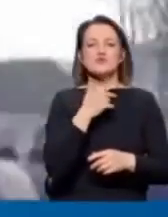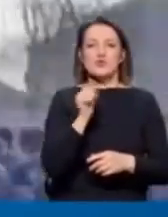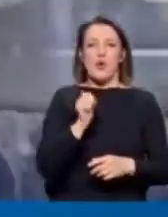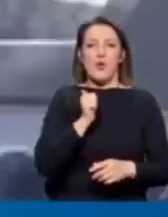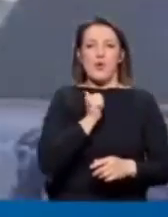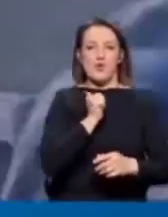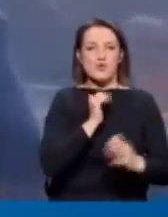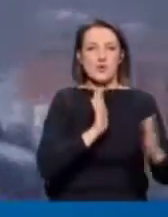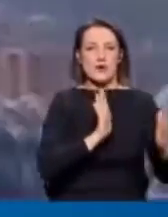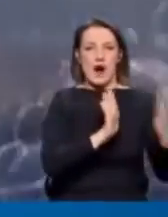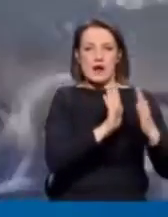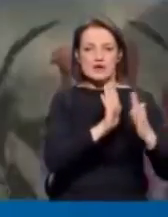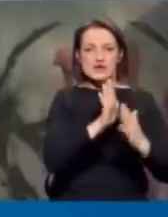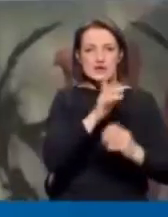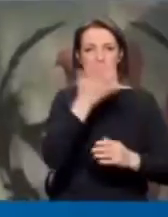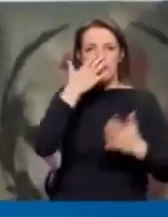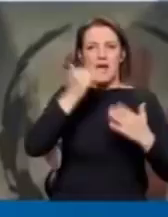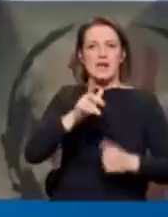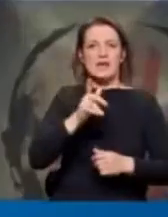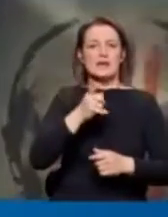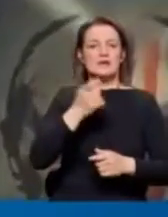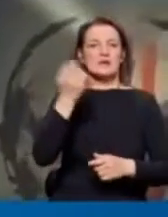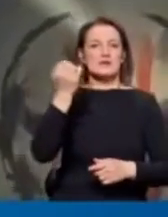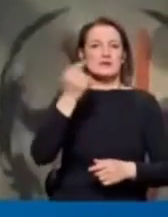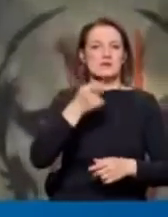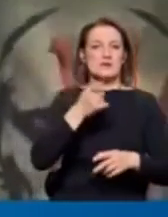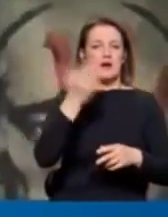için bekleyenlerin görüntüsünü paylaştık